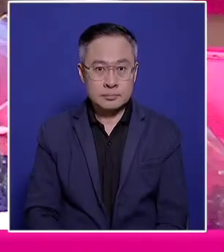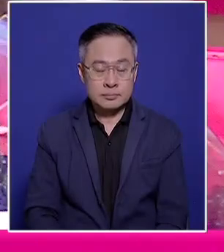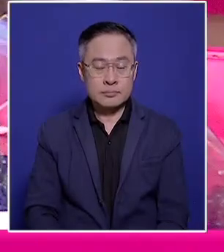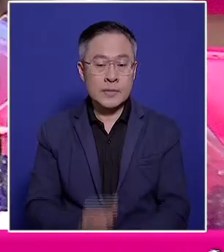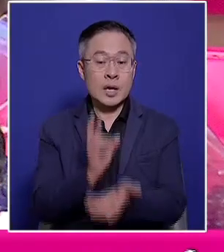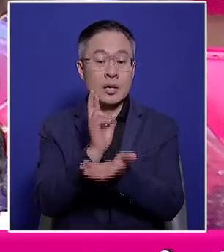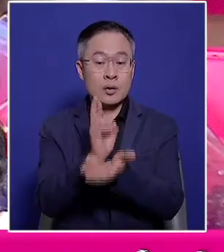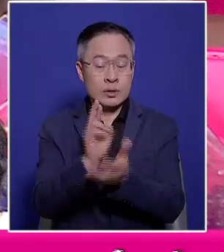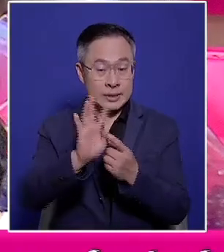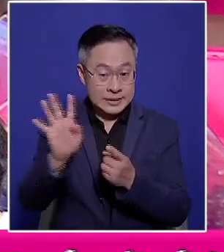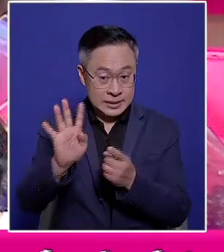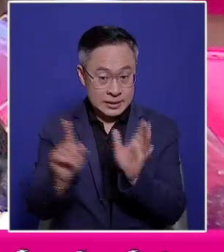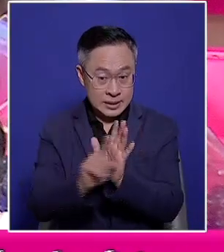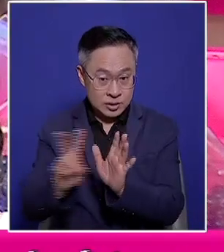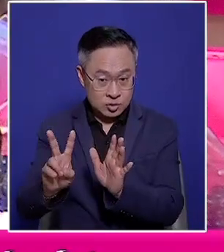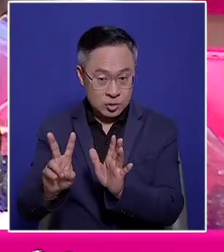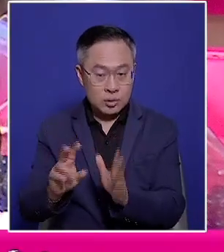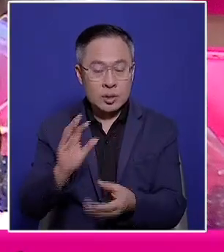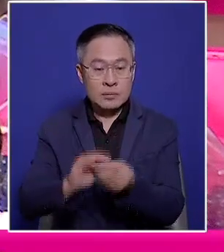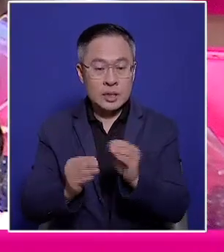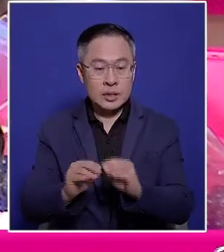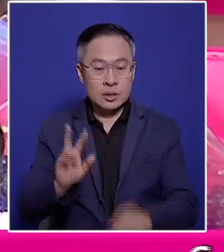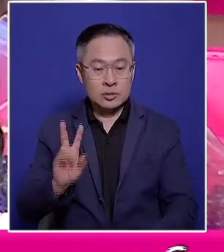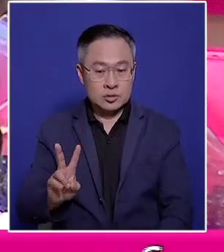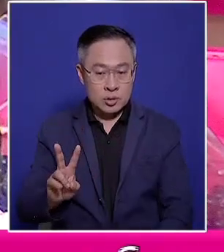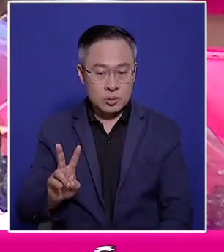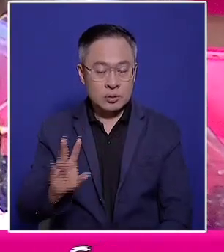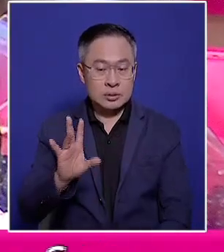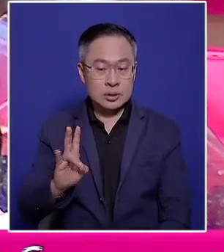อันดับที่4หมุนครั้งที่2เลขที่ออก